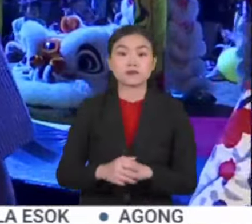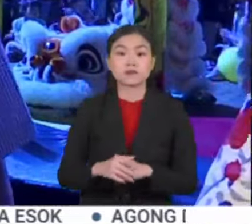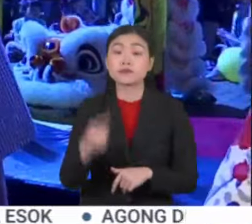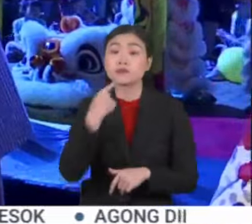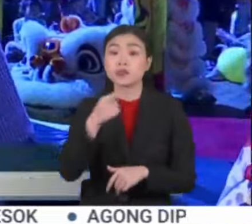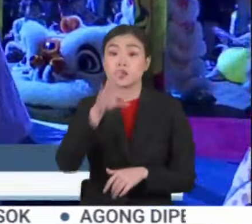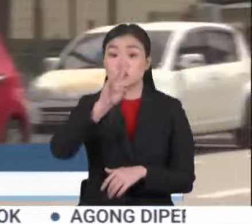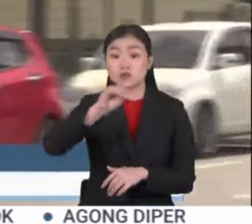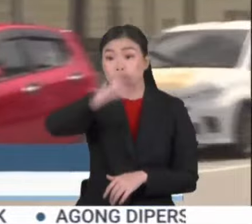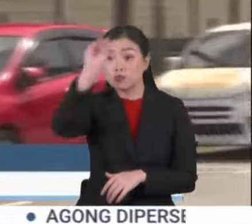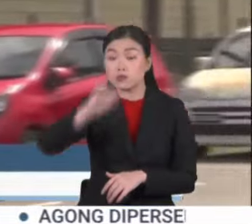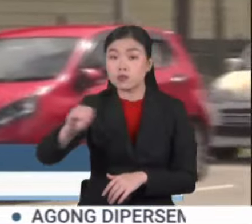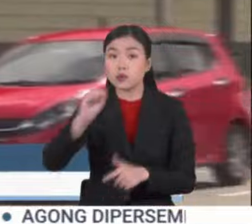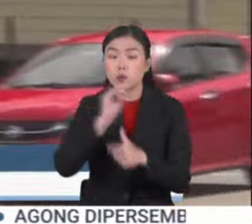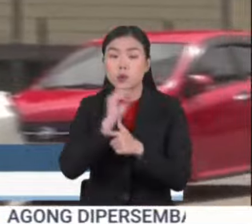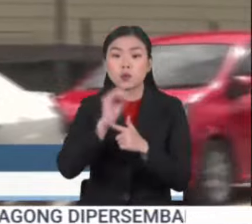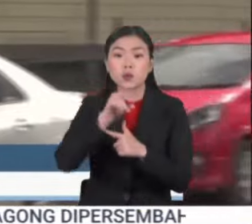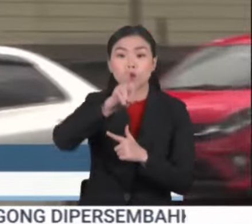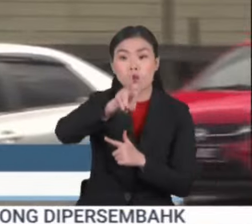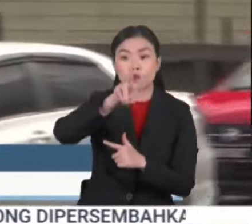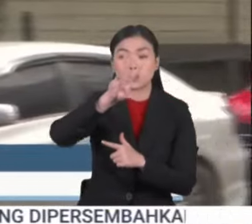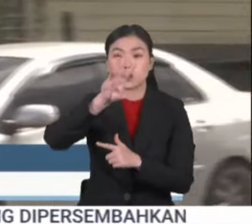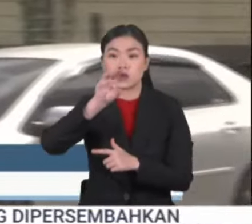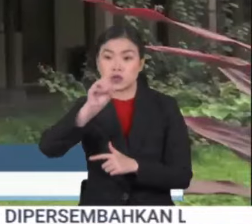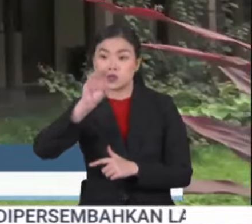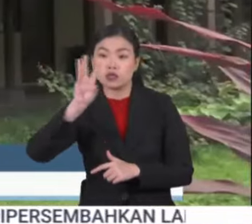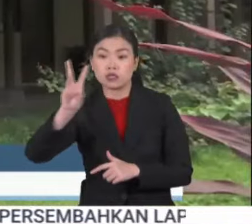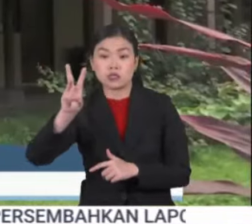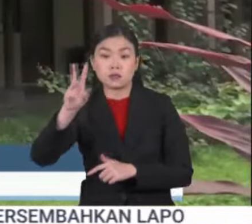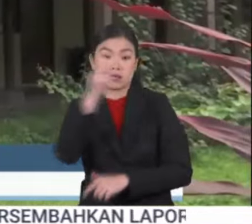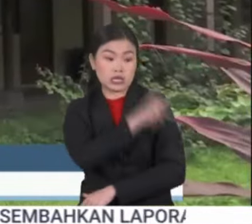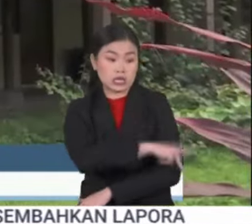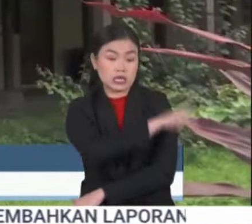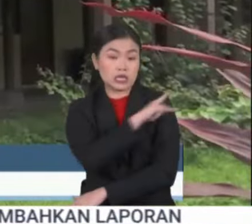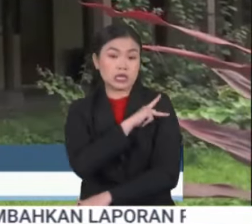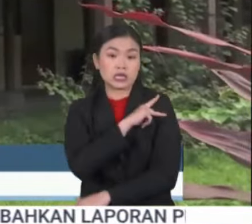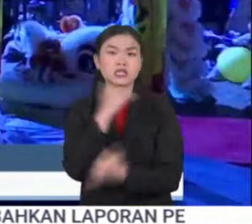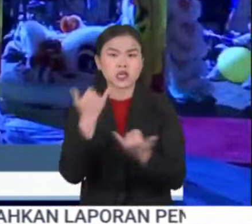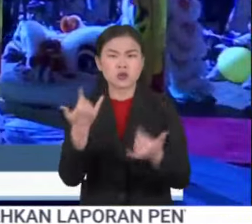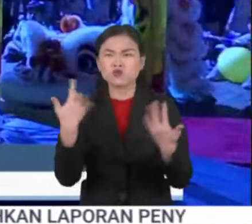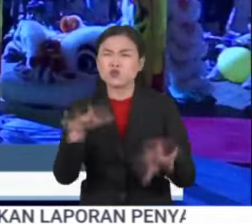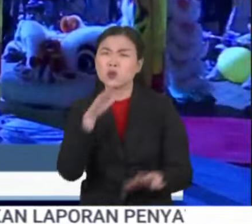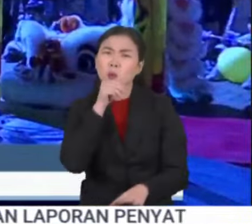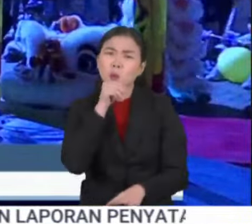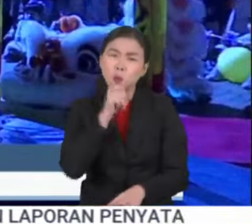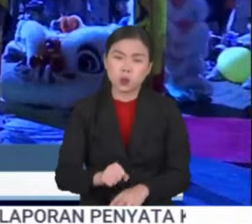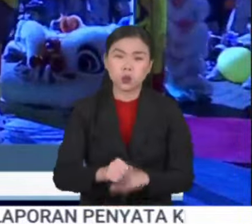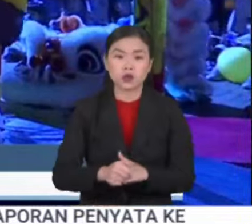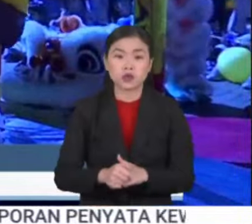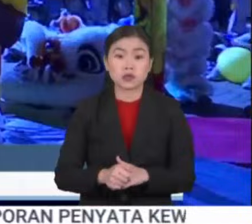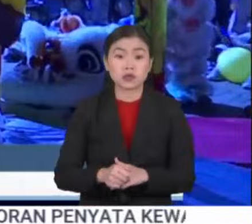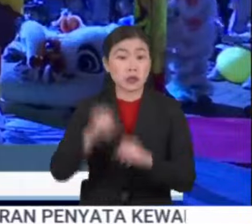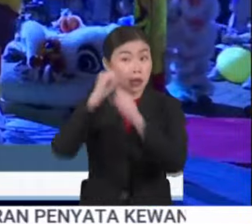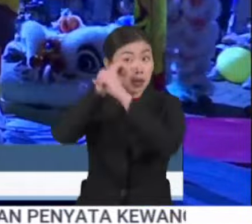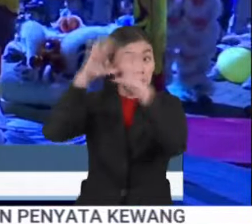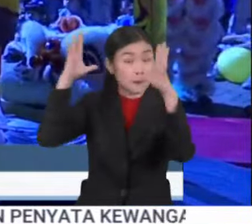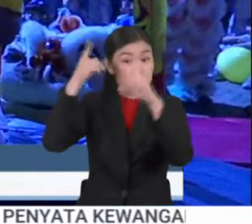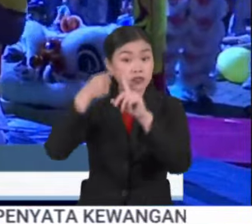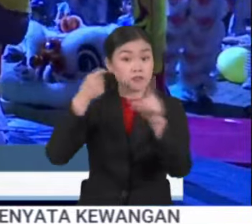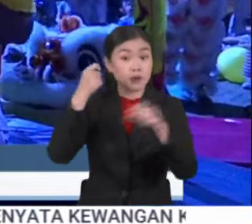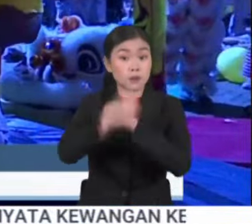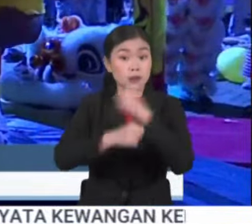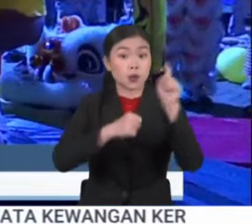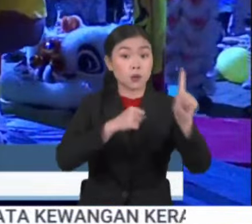Katanya 70% atau 269 klinik di Sarawak kini dalam keadaan usang. Can you imagine since 1969 they don't give us